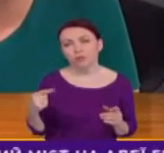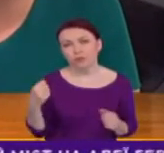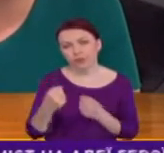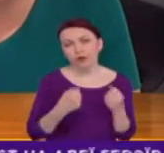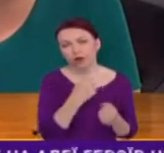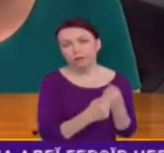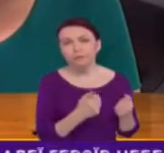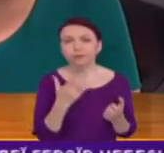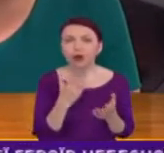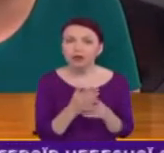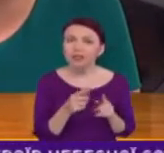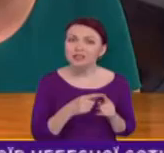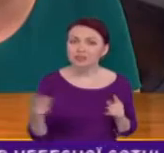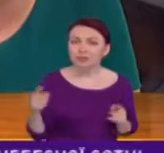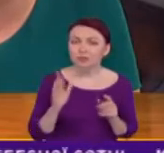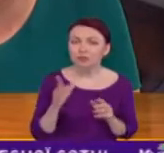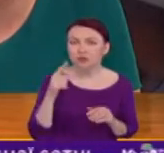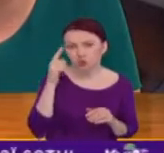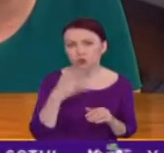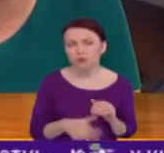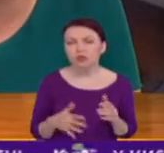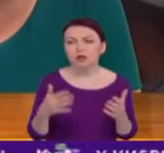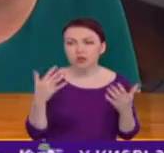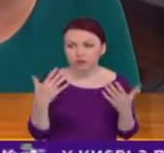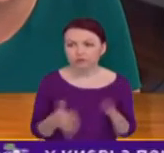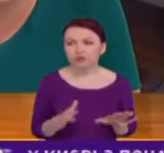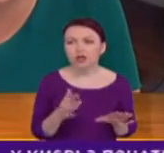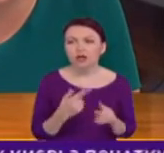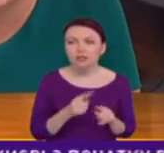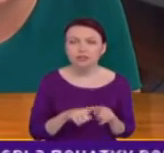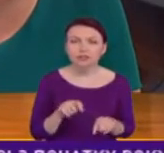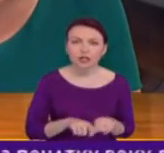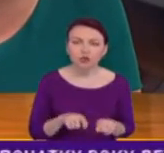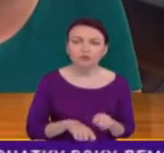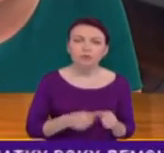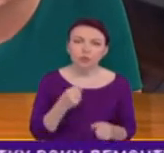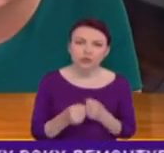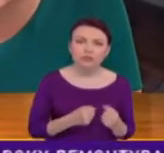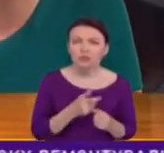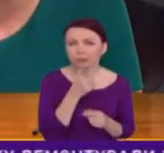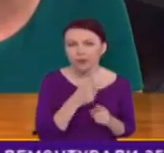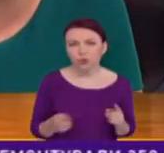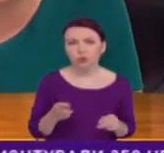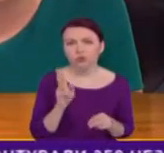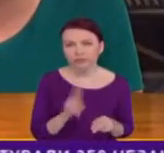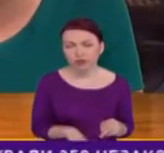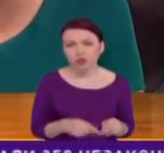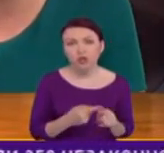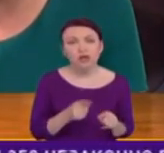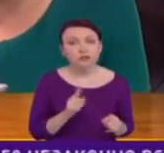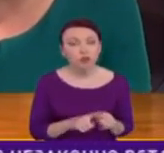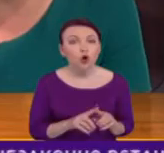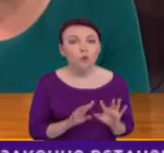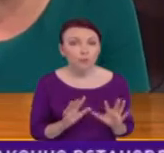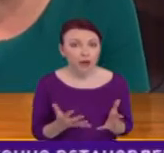якийсь конкретний термін, коли буде зрозуміло, що от вже всі ці тестові поїздки, періоди завершуються, і вже з цього моменту,